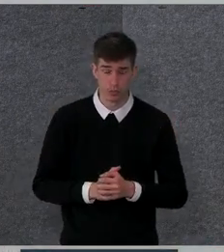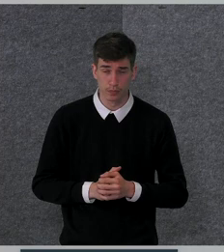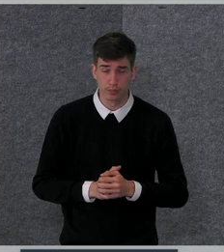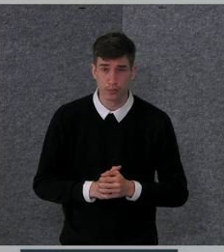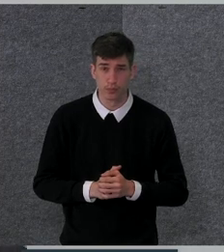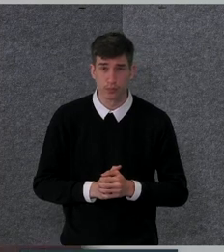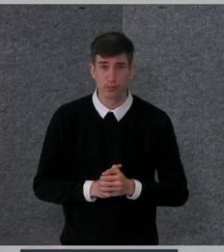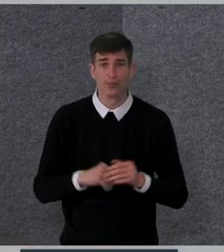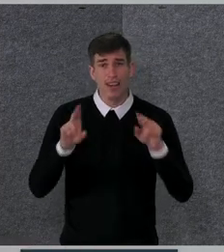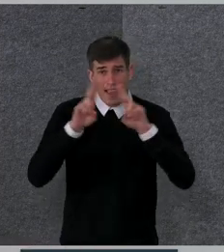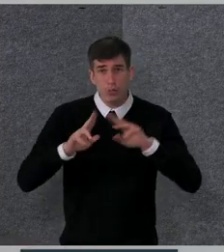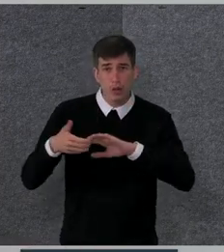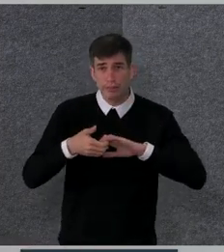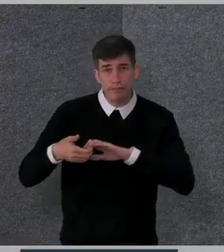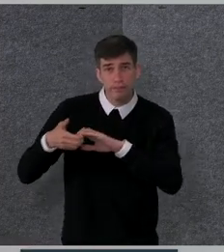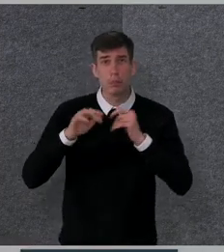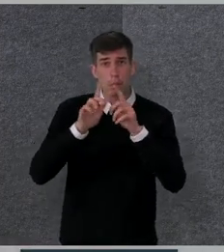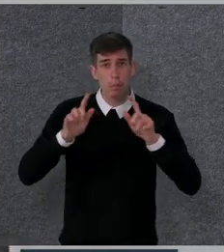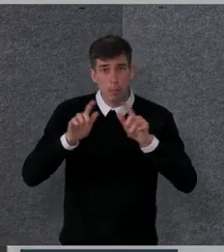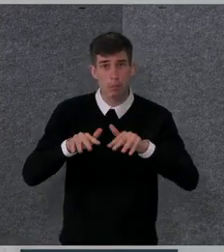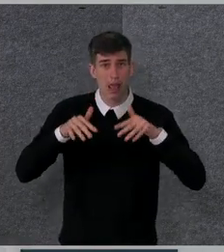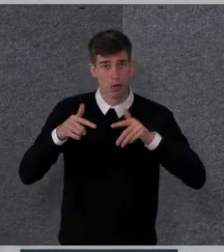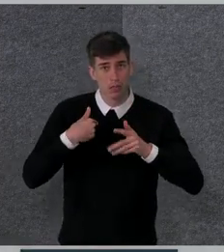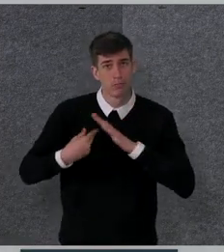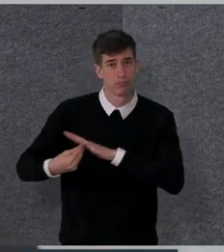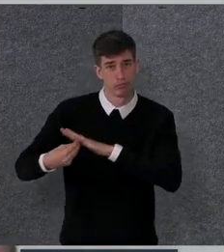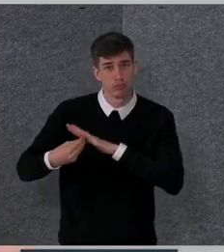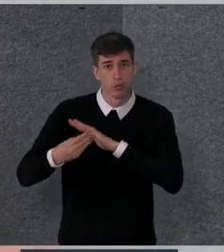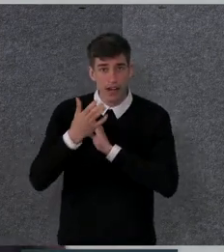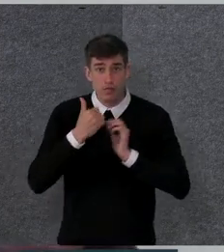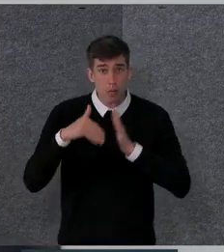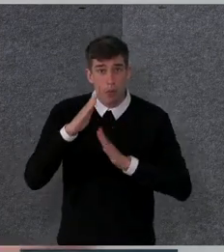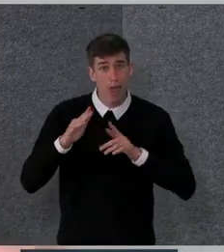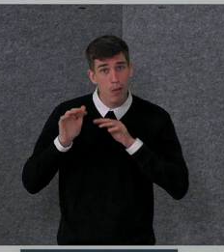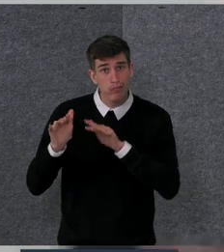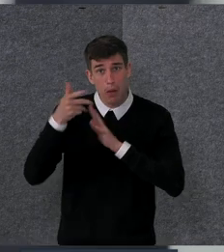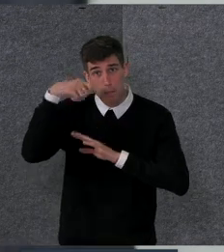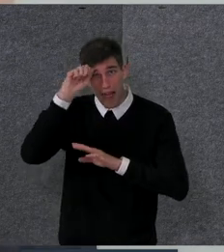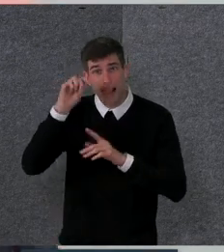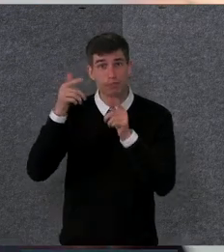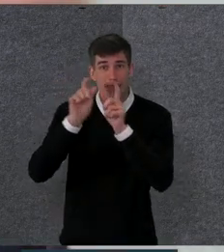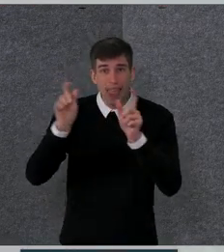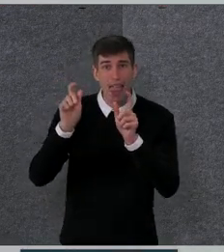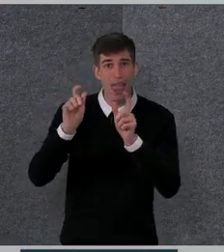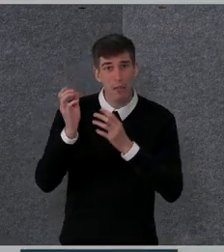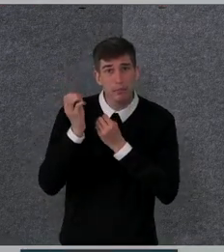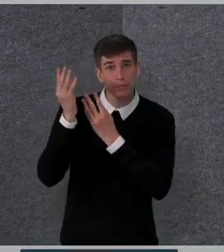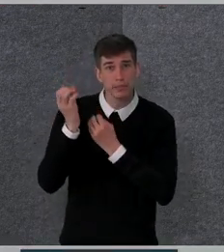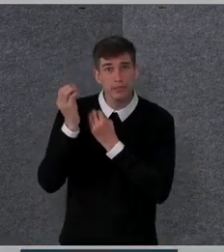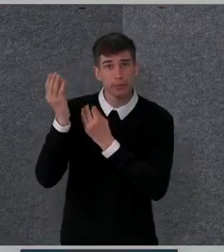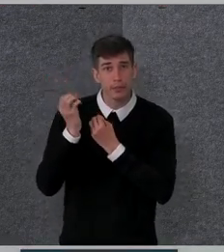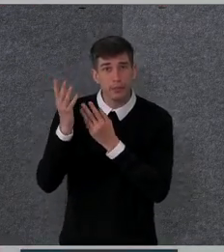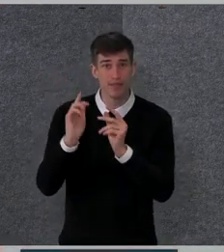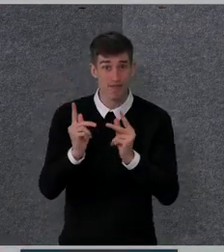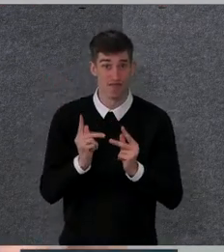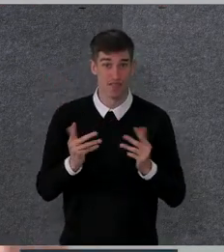international zu kooperieren, parlamentarisch, initiativ, auch die Kolleginnen und Kollegen in Berlin immer mal wieder auf diese globale Perspektive